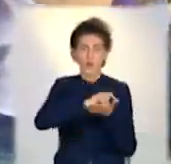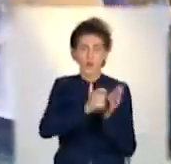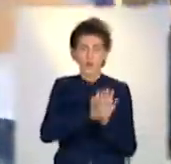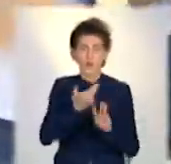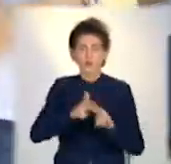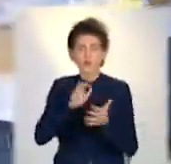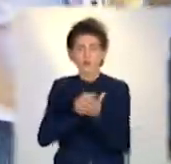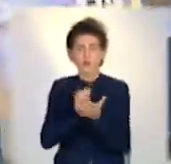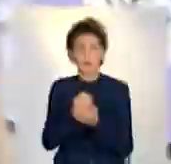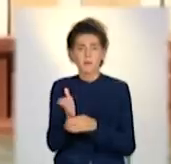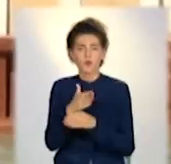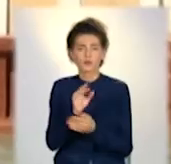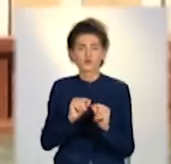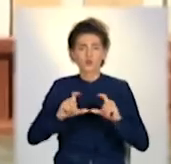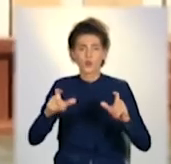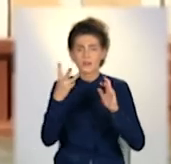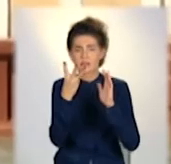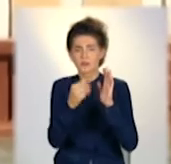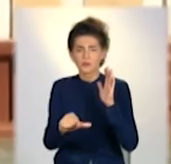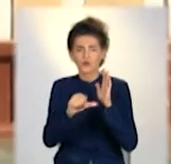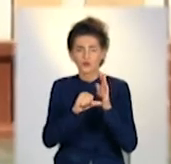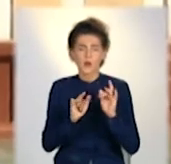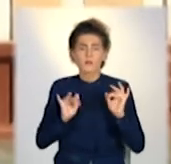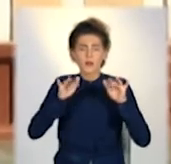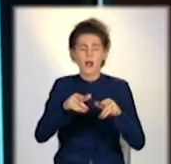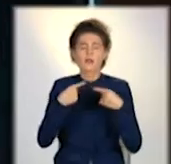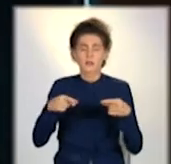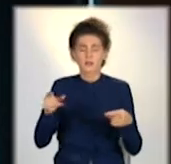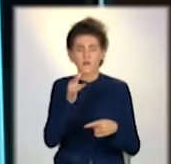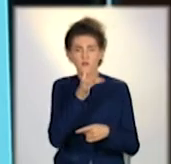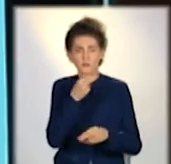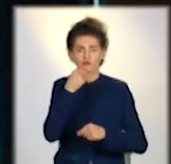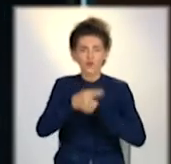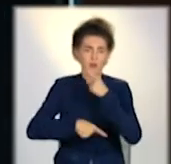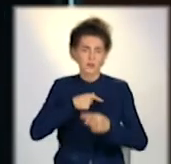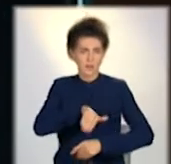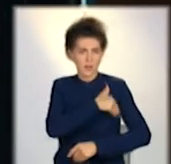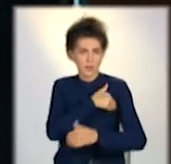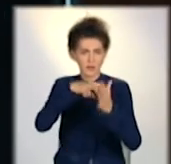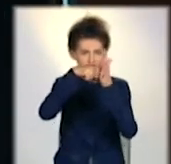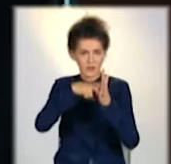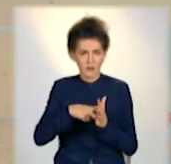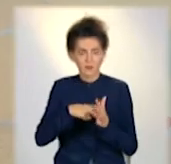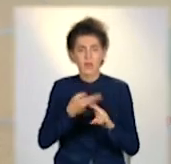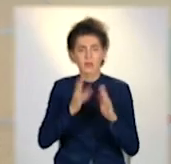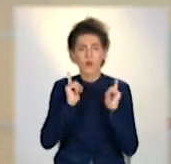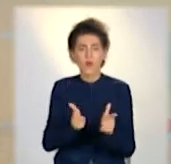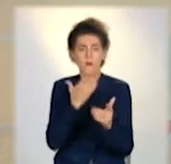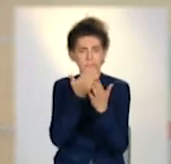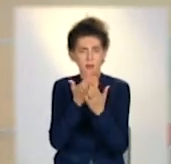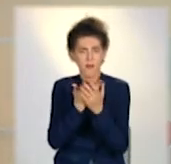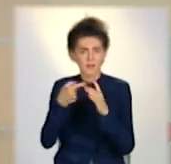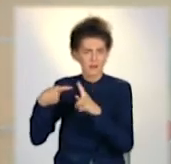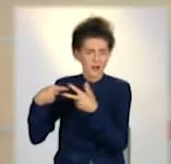Маріупольській 36-й школі. У заклад теж заходять у різні години, всі через термосканер. Стрілками вказано на прямок руху, аби